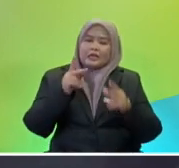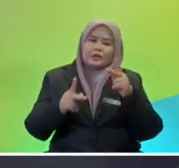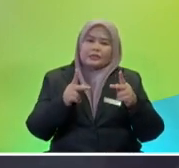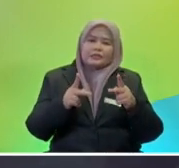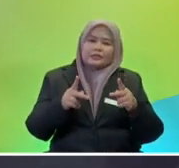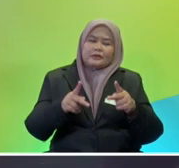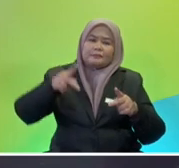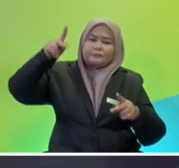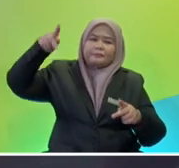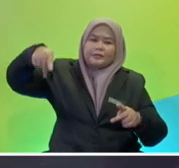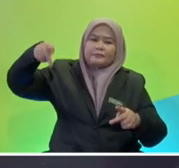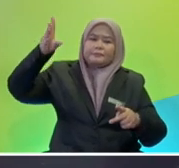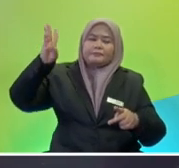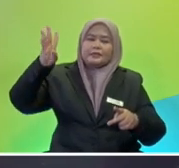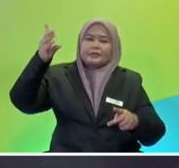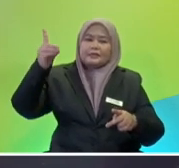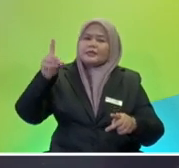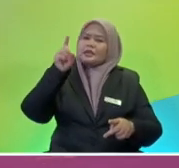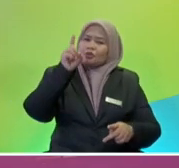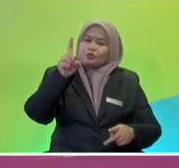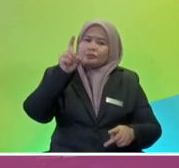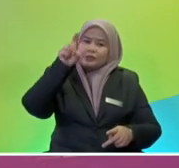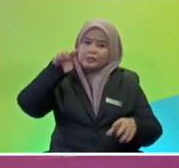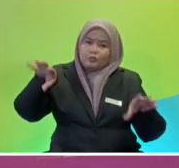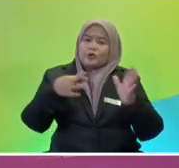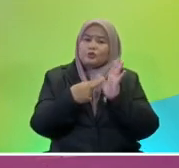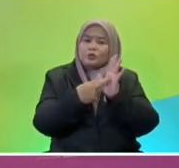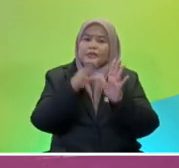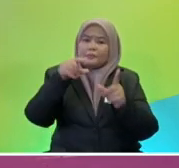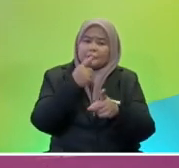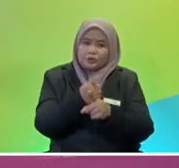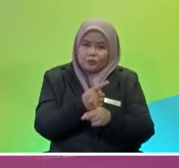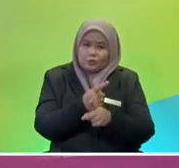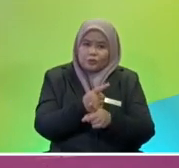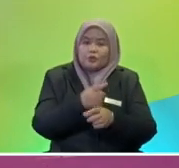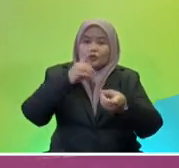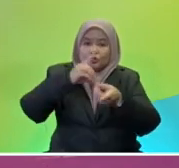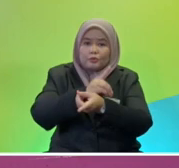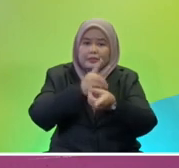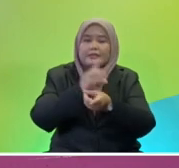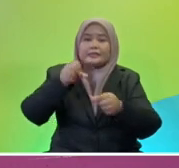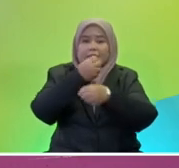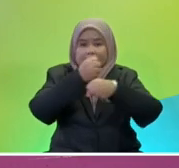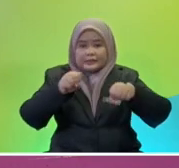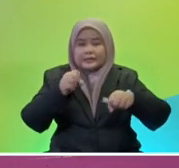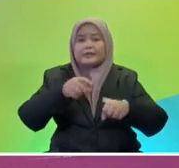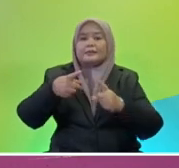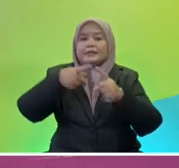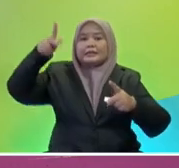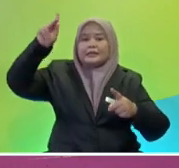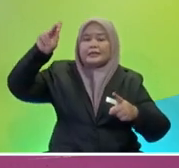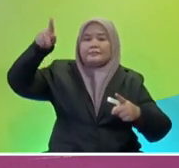nak buat PBD satu kena buat rujukan yang betul dan pada dokumen yang disediakan oleh KPM